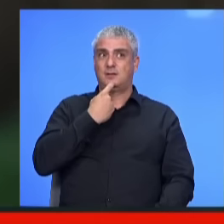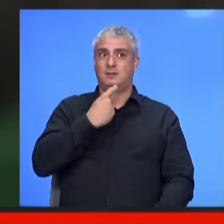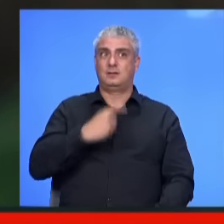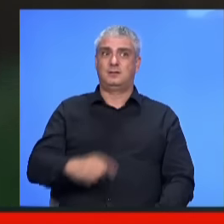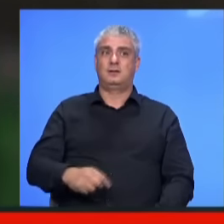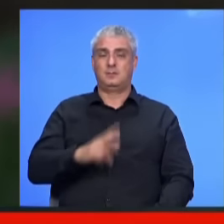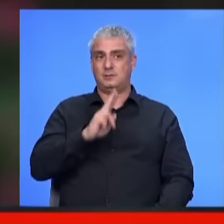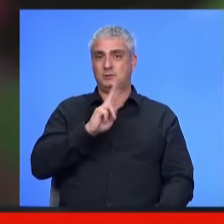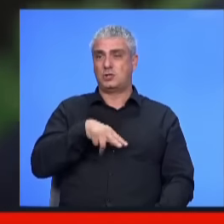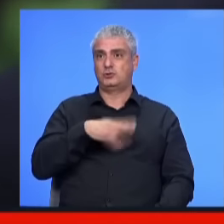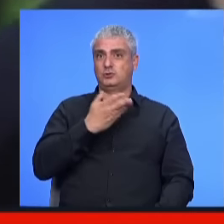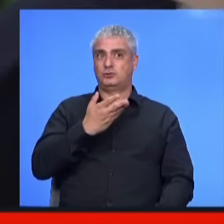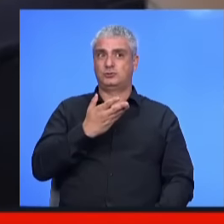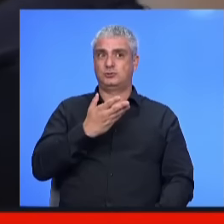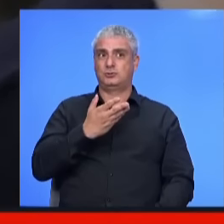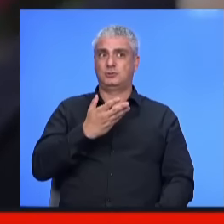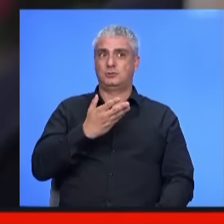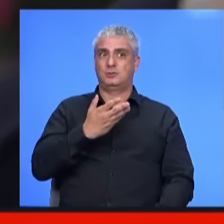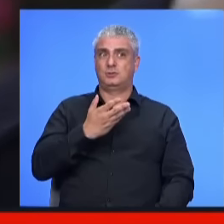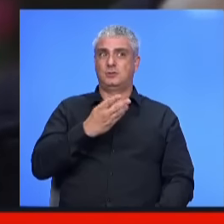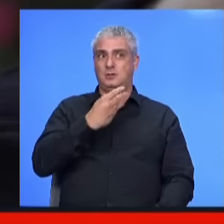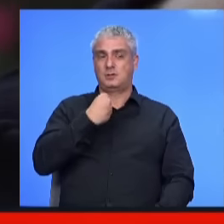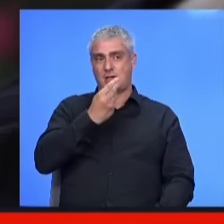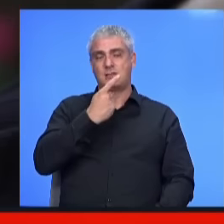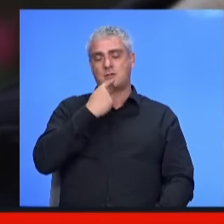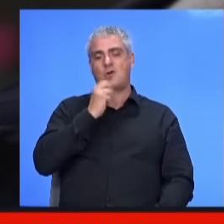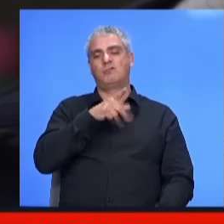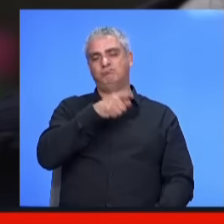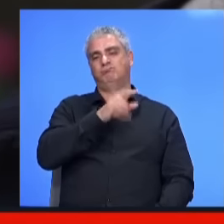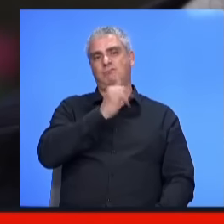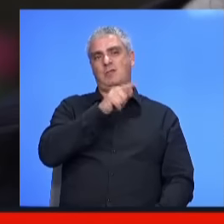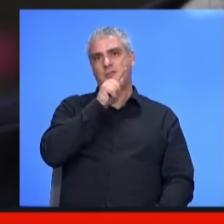ש... נתנה להם את האוקיי למושי.